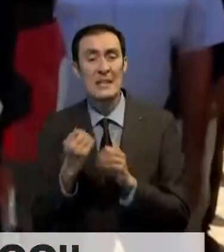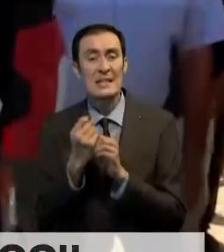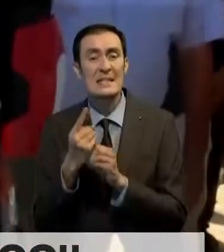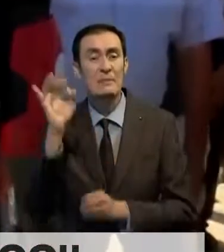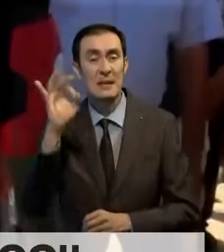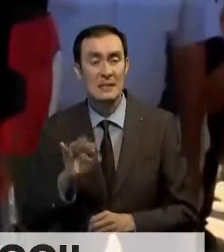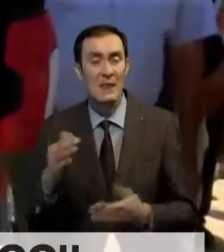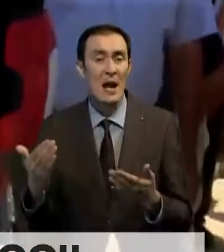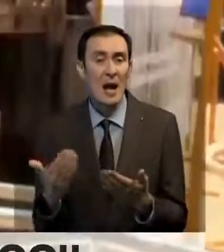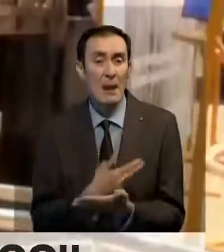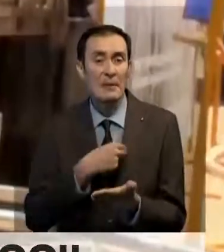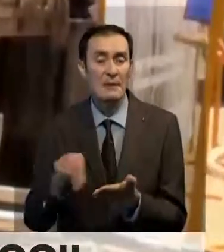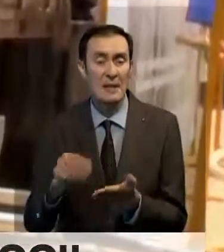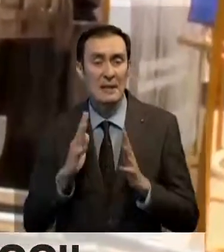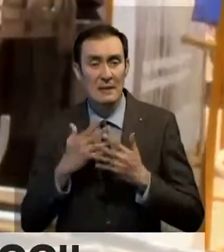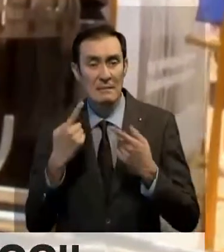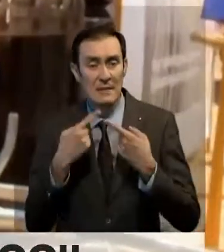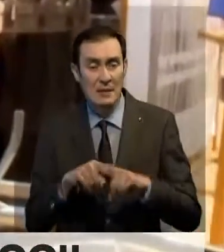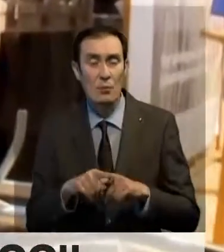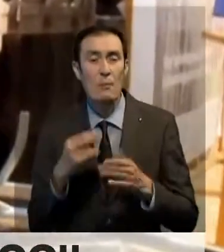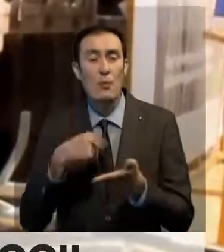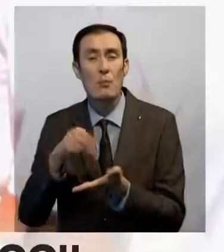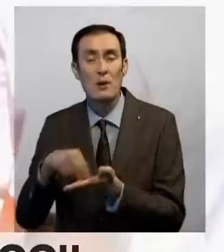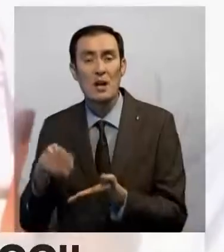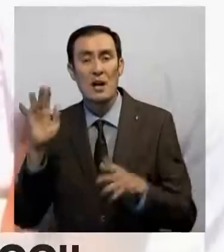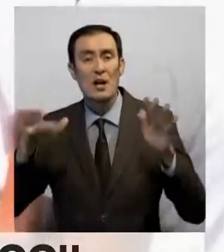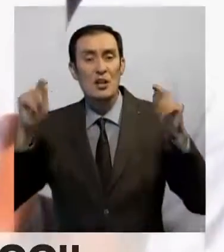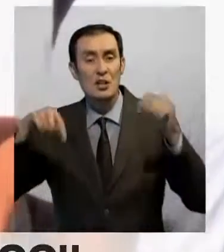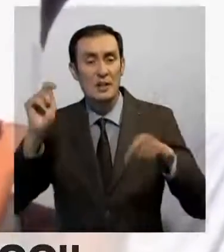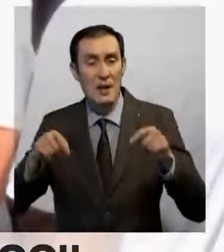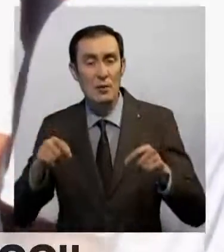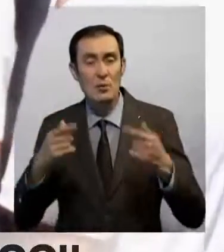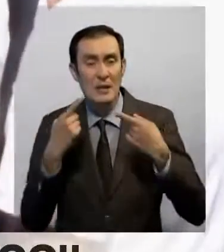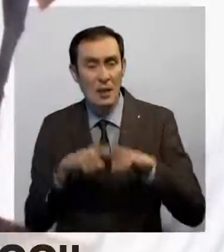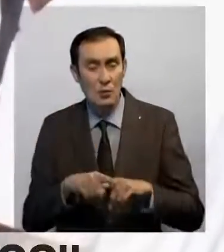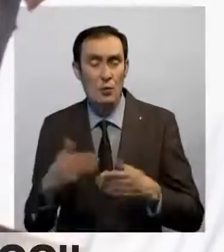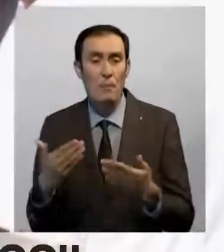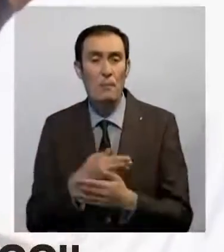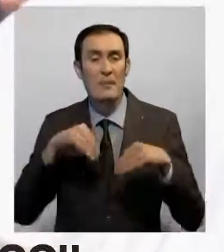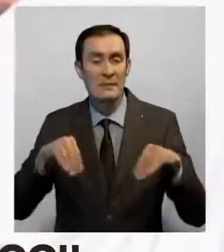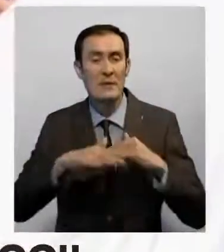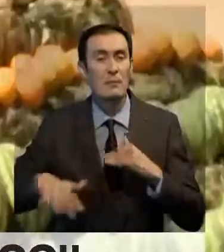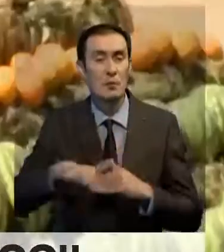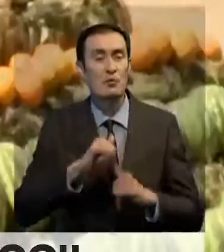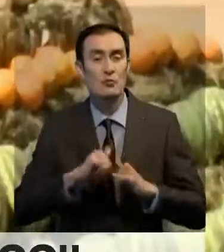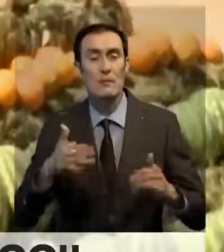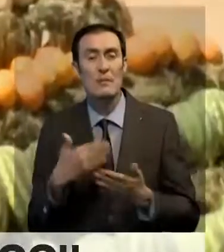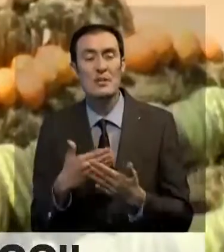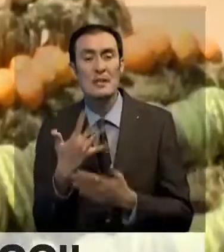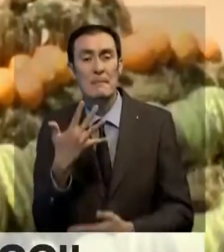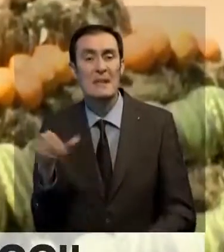11% обновили технику на полях, приобретают дождевальные установки, внедряют новые технологии. Посевные площади в этом году расширены почти